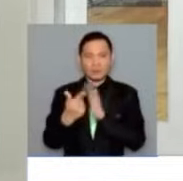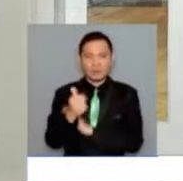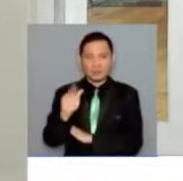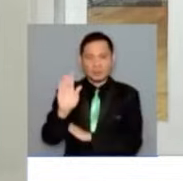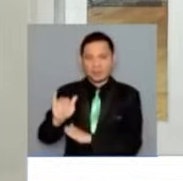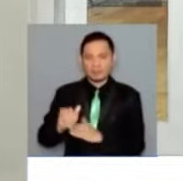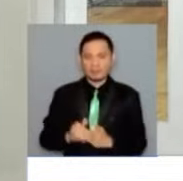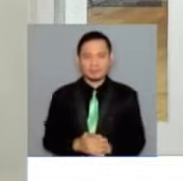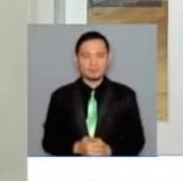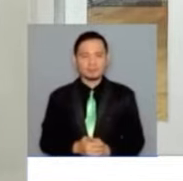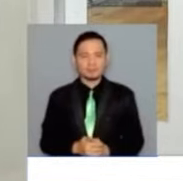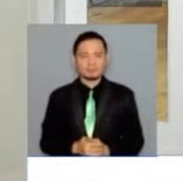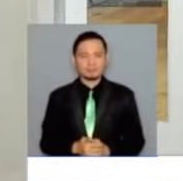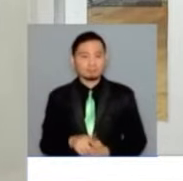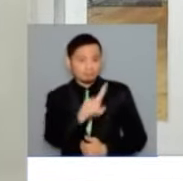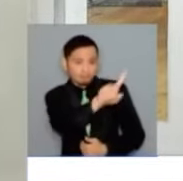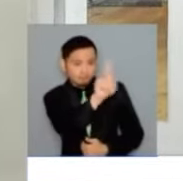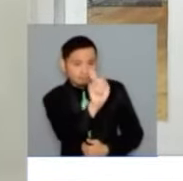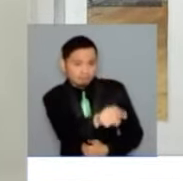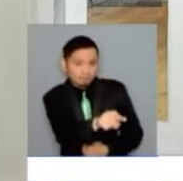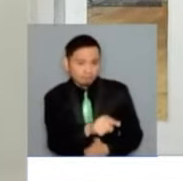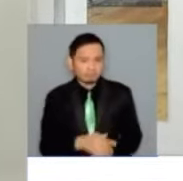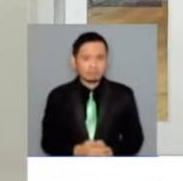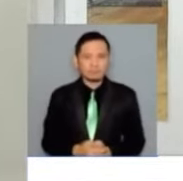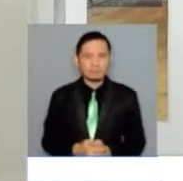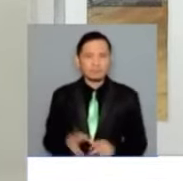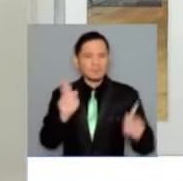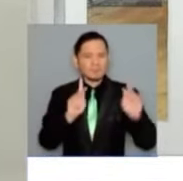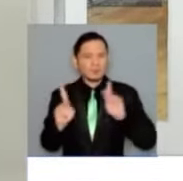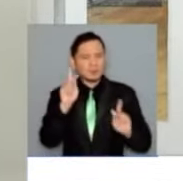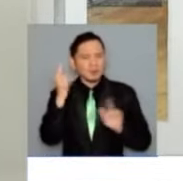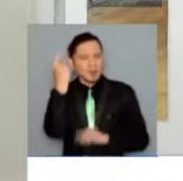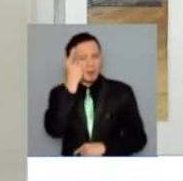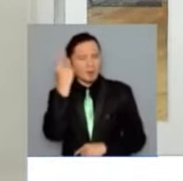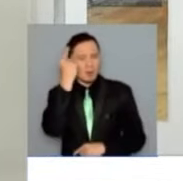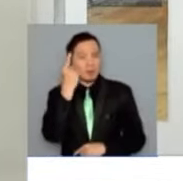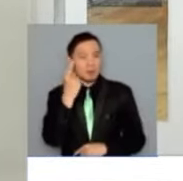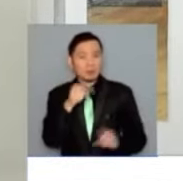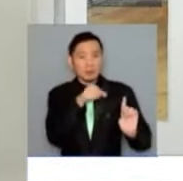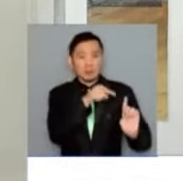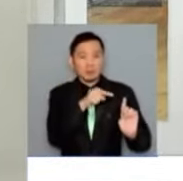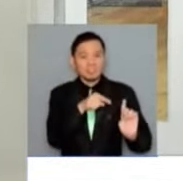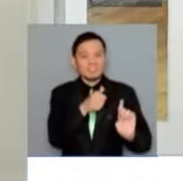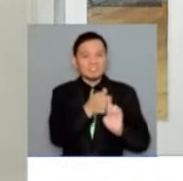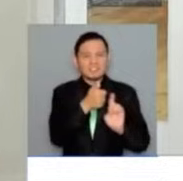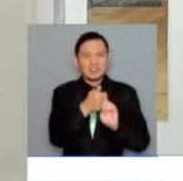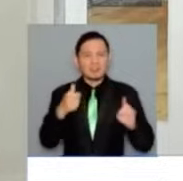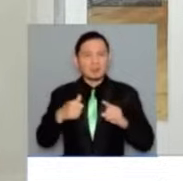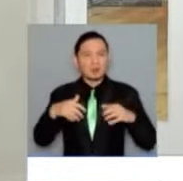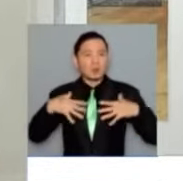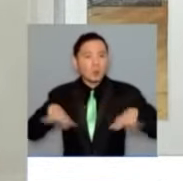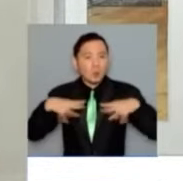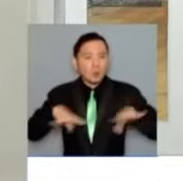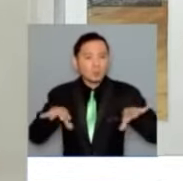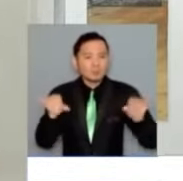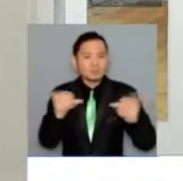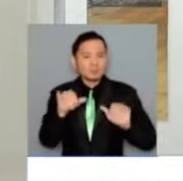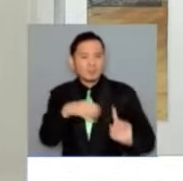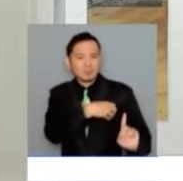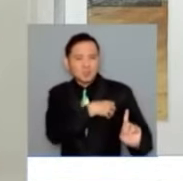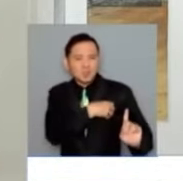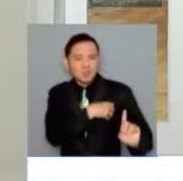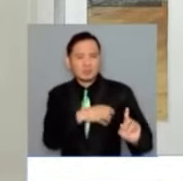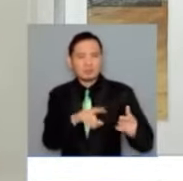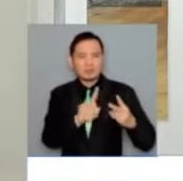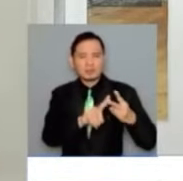#AskAttorney, attorney para sa kaalaman ng lahat, bawal po ba sa batas ang pagsasuot ng uniforme ng pulis at iba pang person of